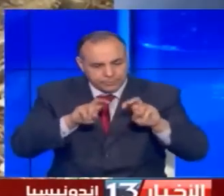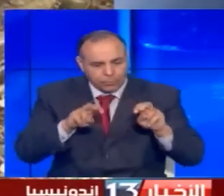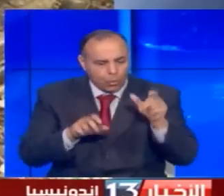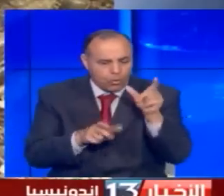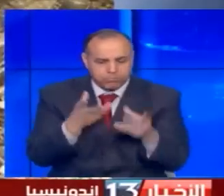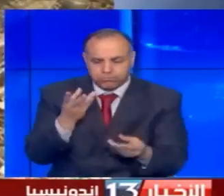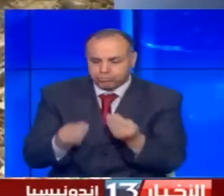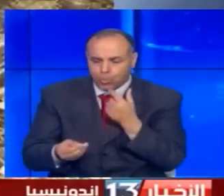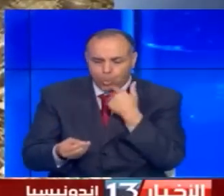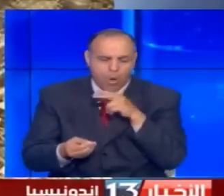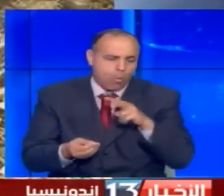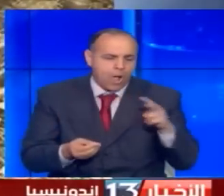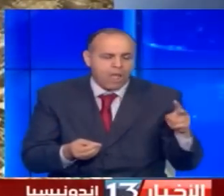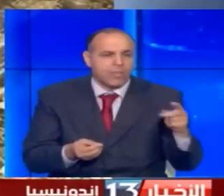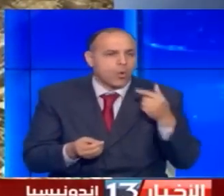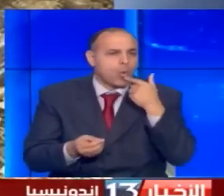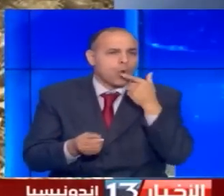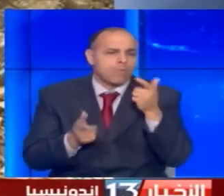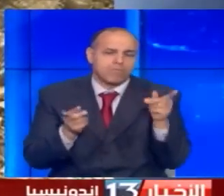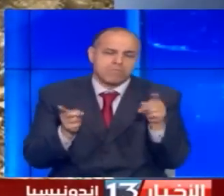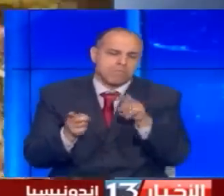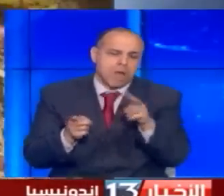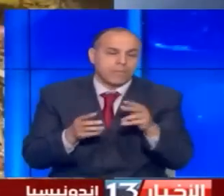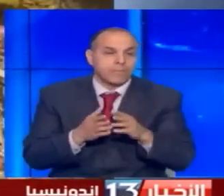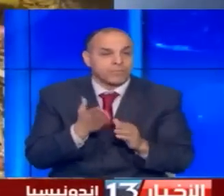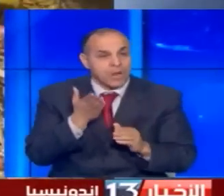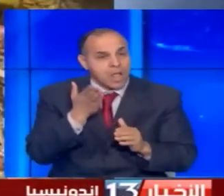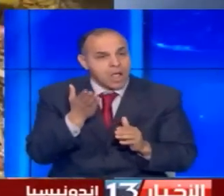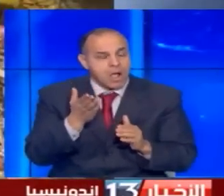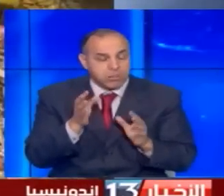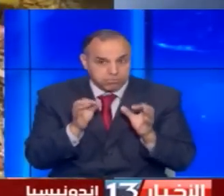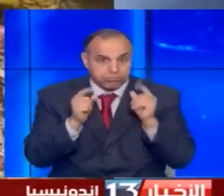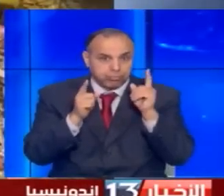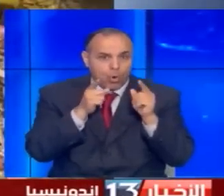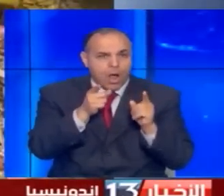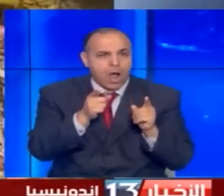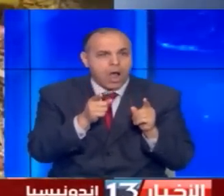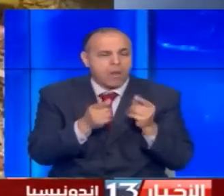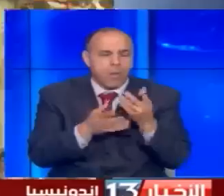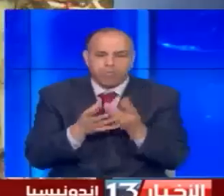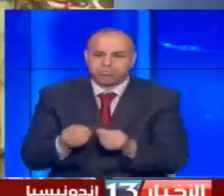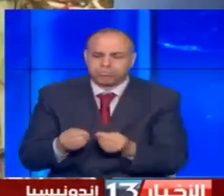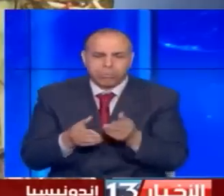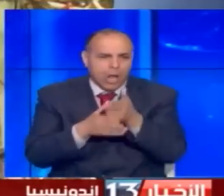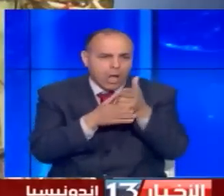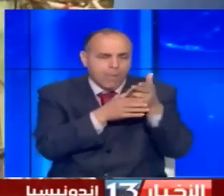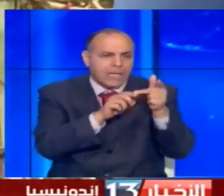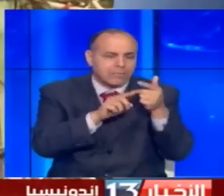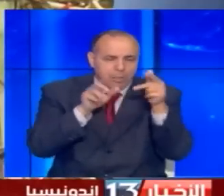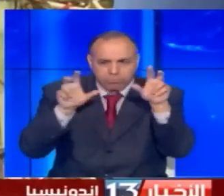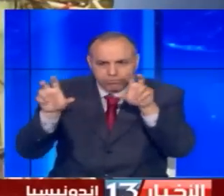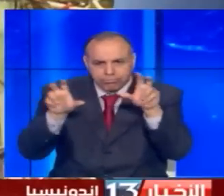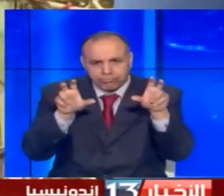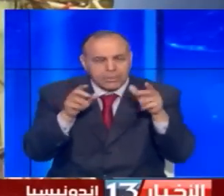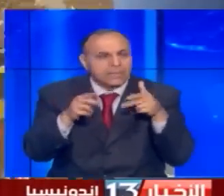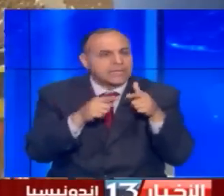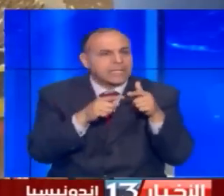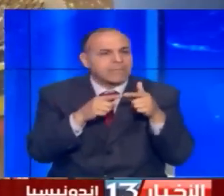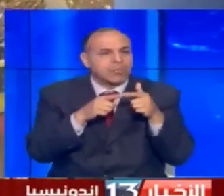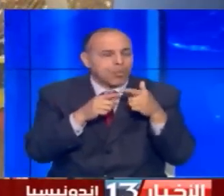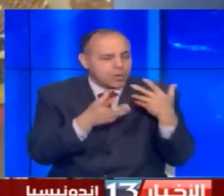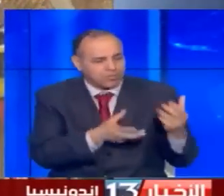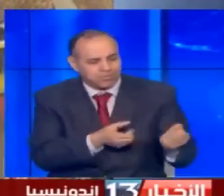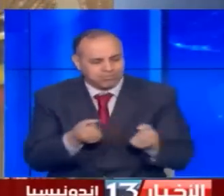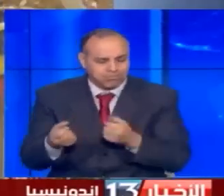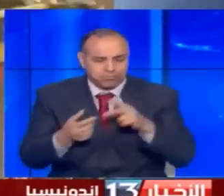مفقودين وتنوعت الوسائل لذلك. فإضافة إلى المعدات الثقيلة والكاميرات الخاصة استخدمت فرق